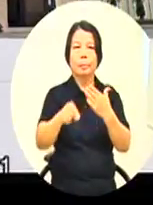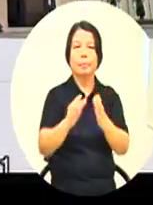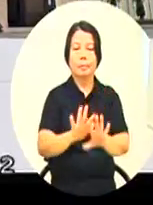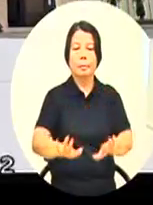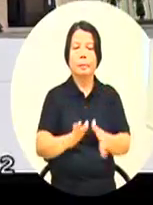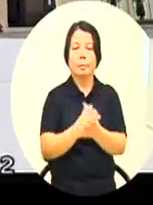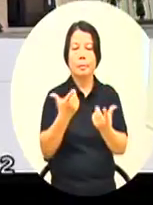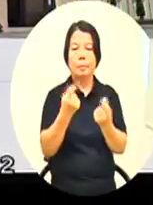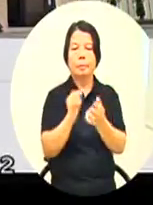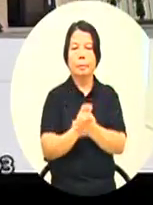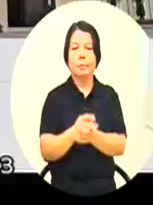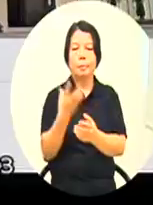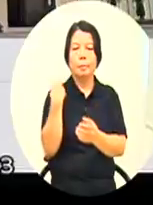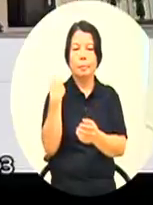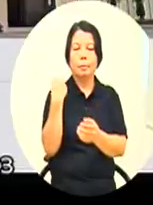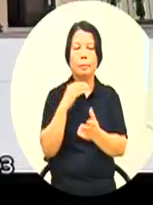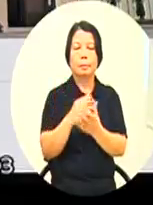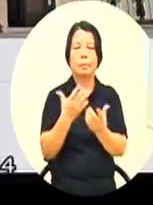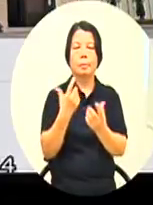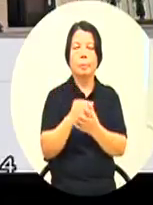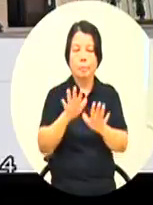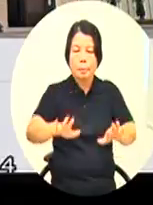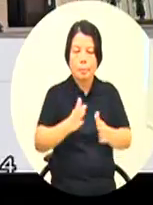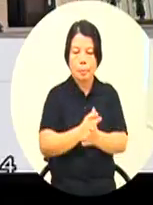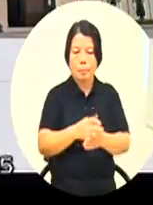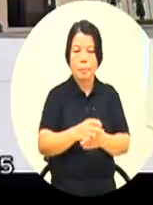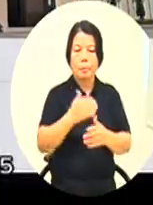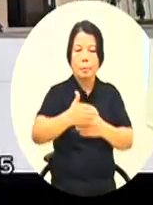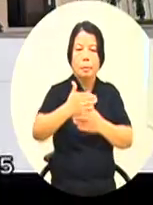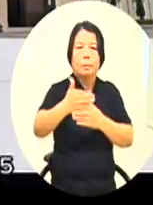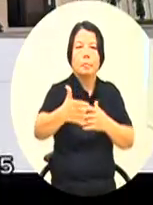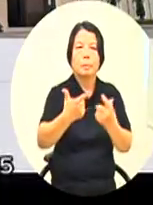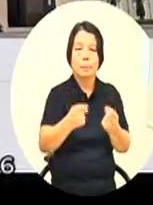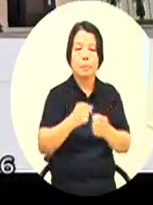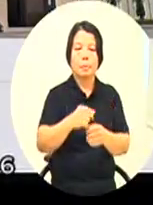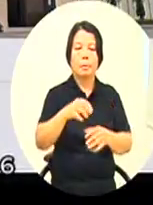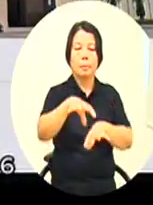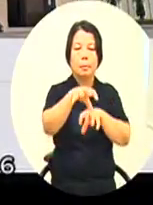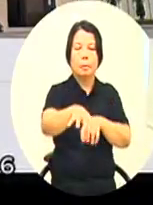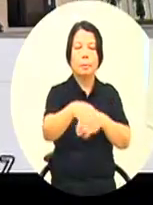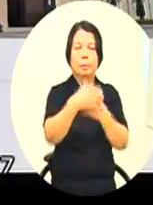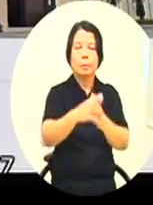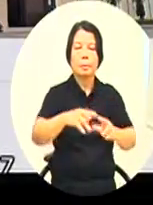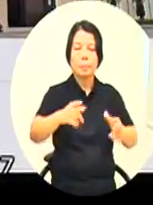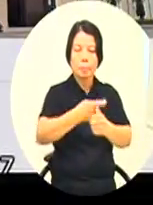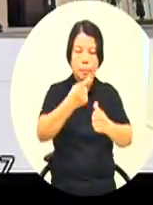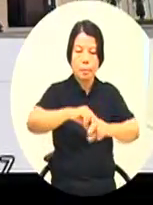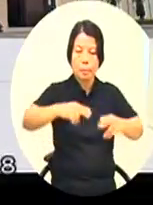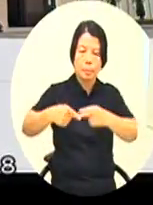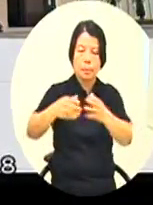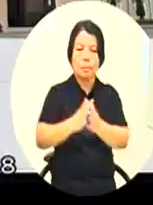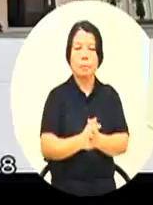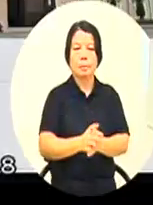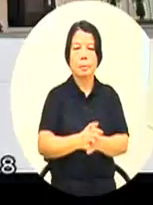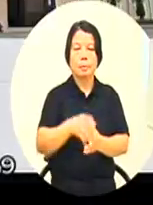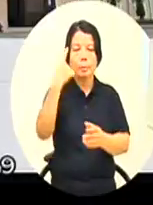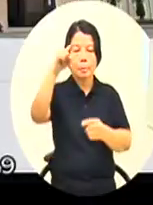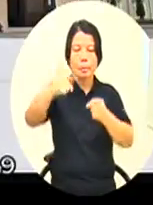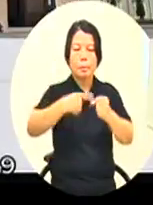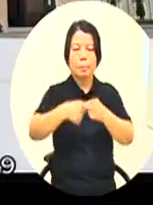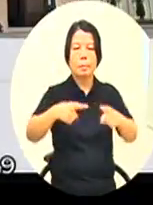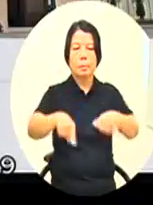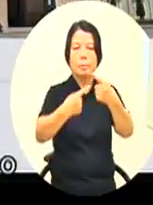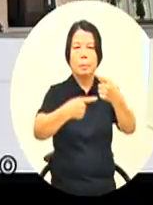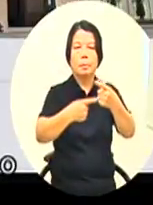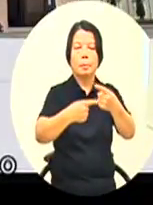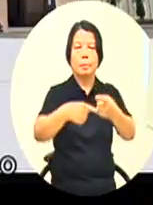目前还是按照我们的进度哦，是以史博馆跟电影馆两馆先行改制，我们预定在明年的1月1号能够正式